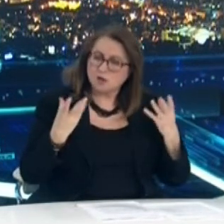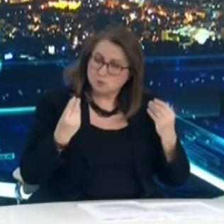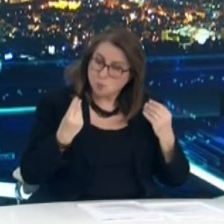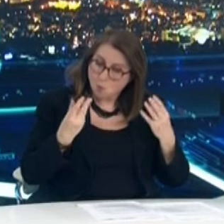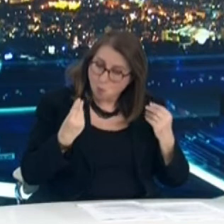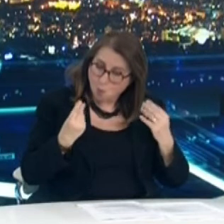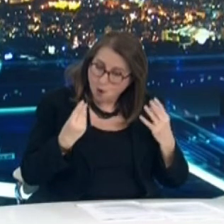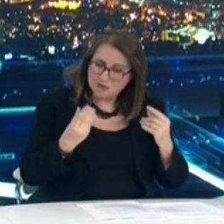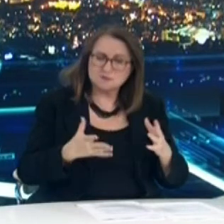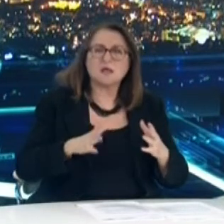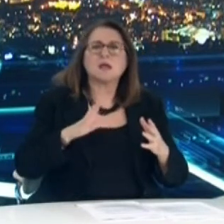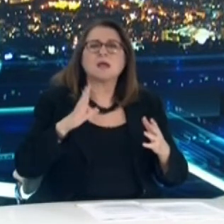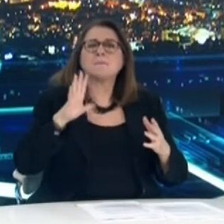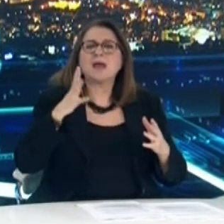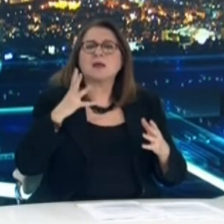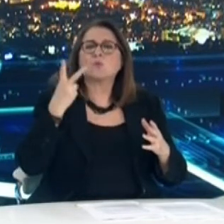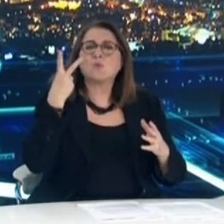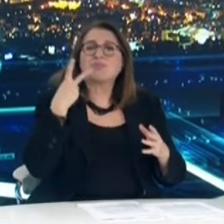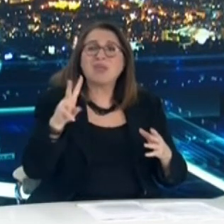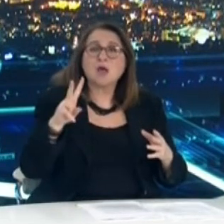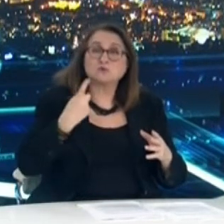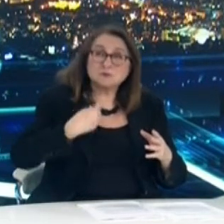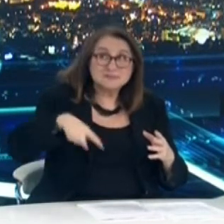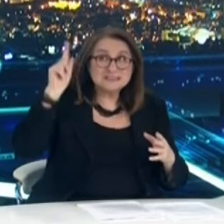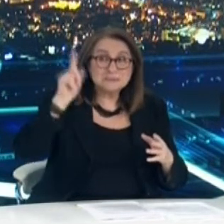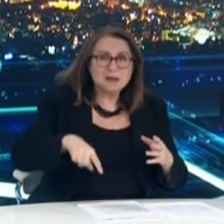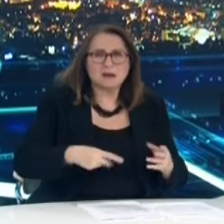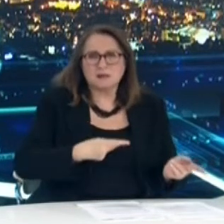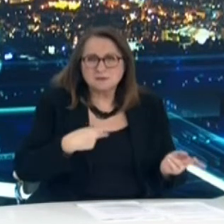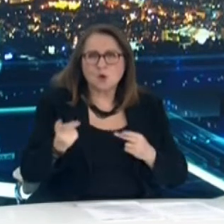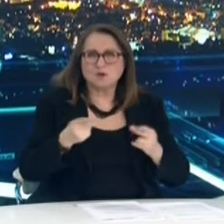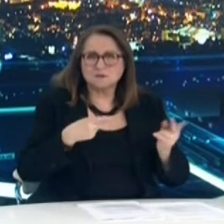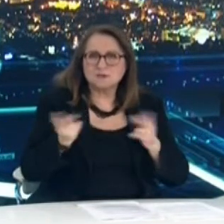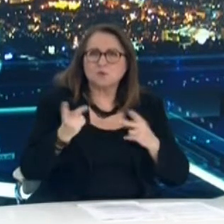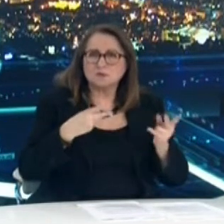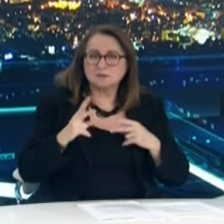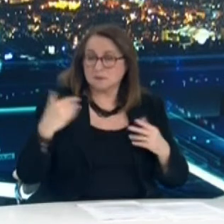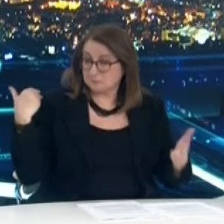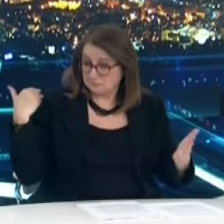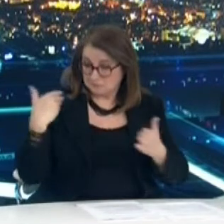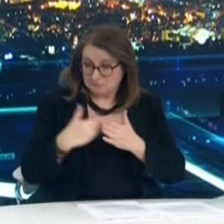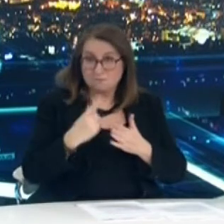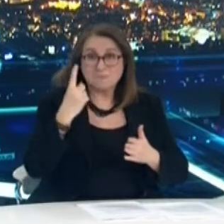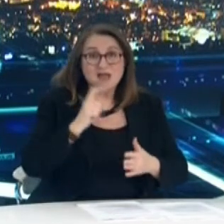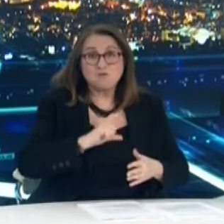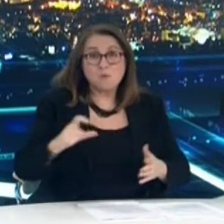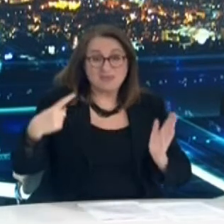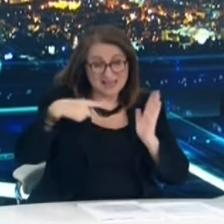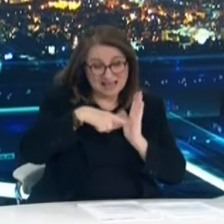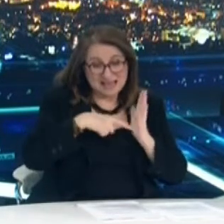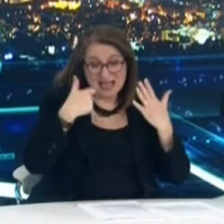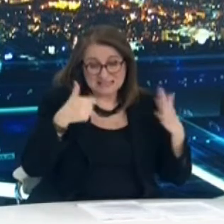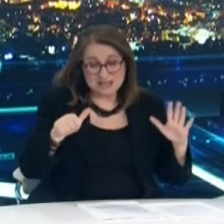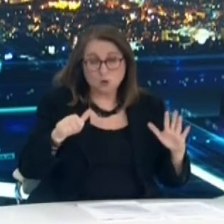είναι 200 περίπου εισαγωγές την ημέρα. Την τελευταία εβδομάδα είχαμε 1.600 και πλέον εισαγωγές τις τελευταίες